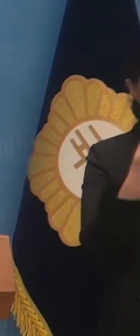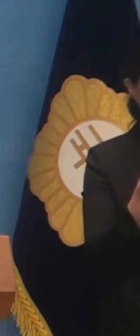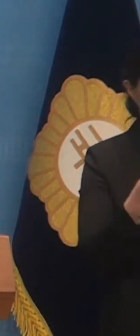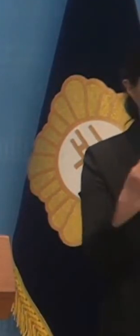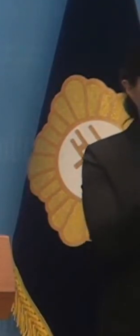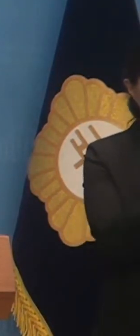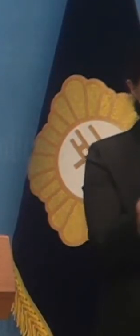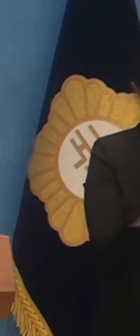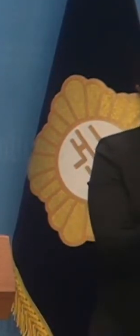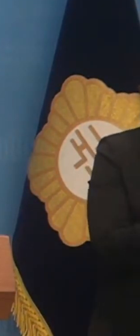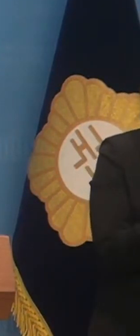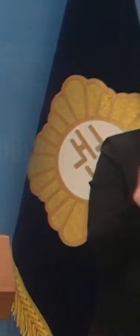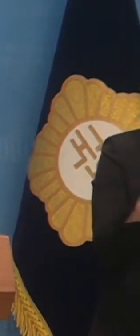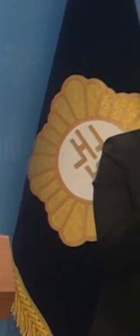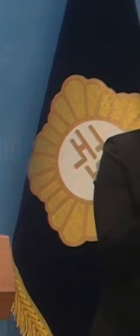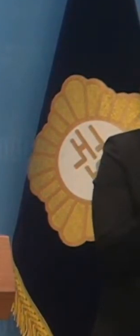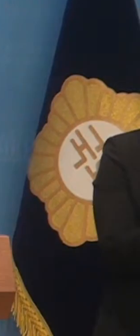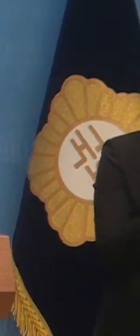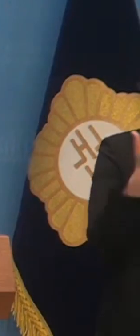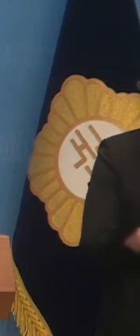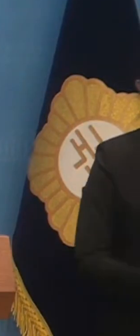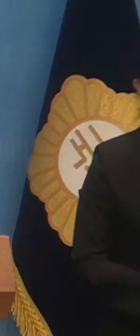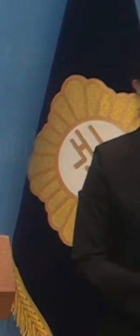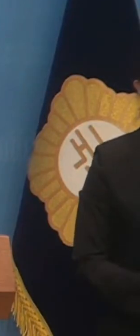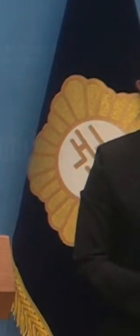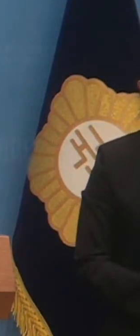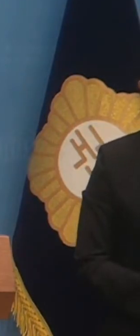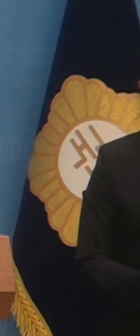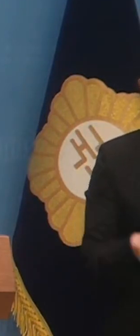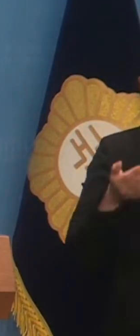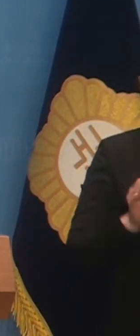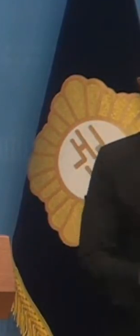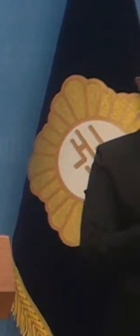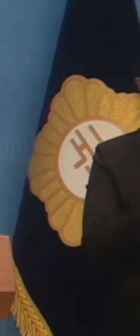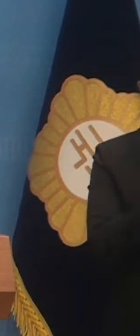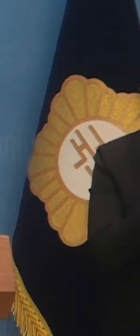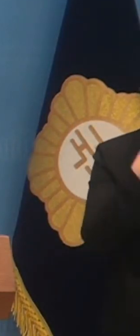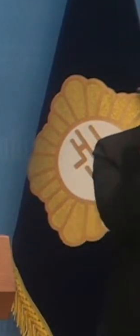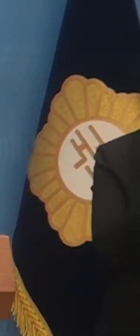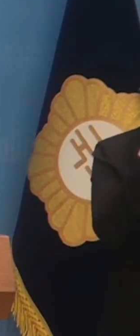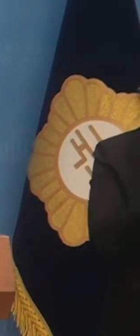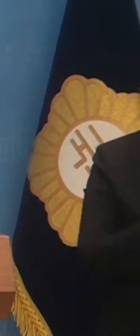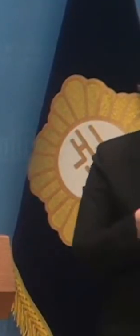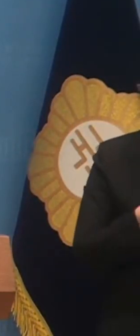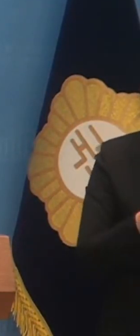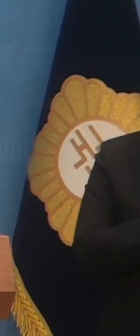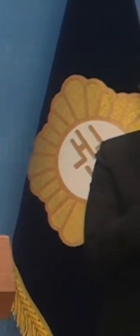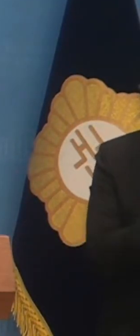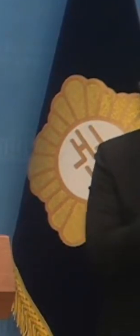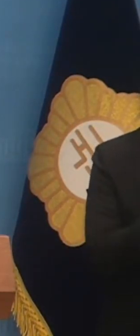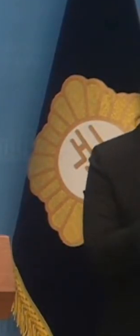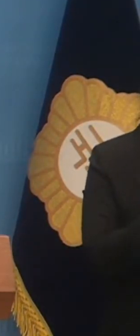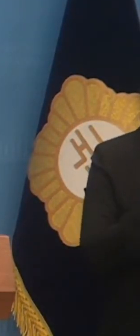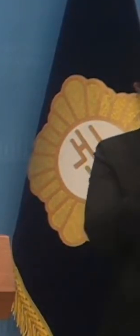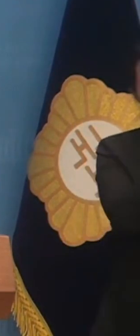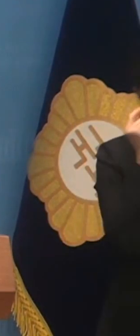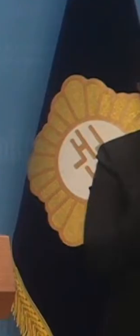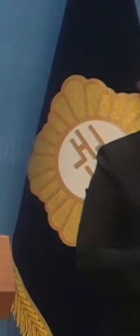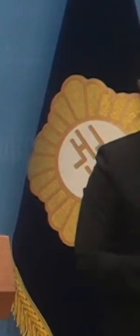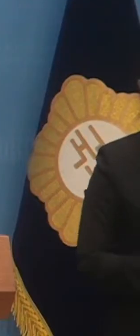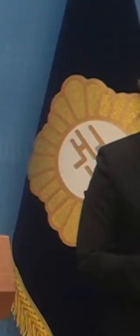제도 개선 논의의 시작점이 마련됐습니다. 그러나 실태조사 요청에 머문 조치는 여전히